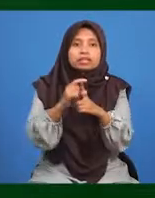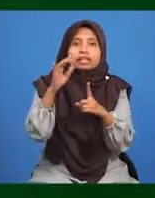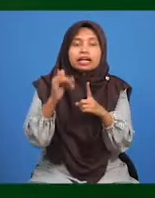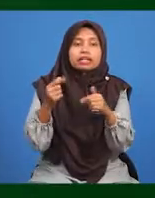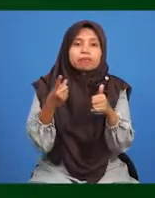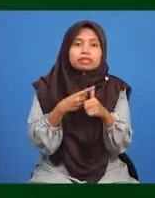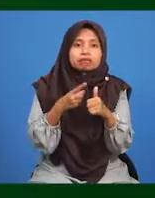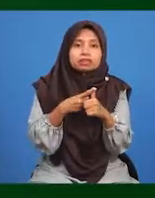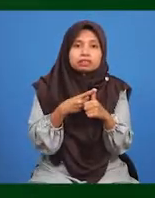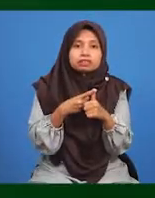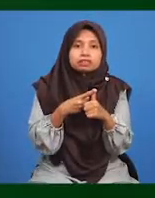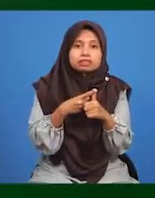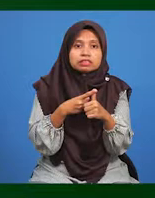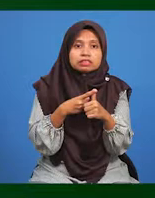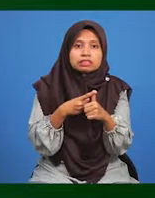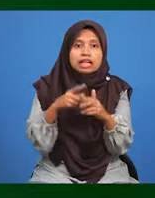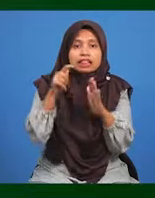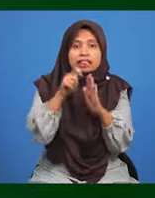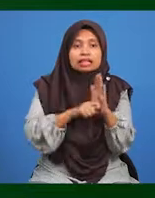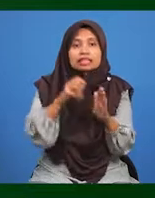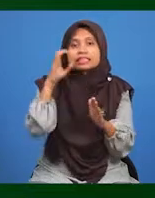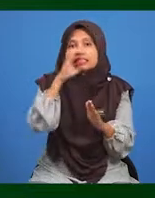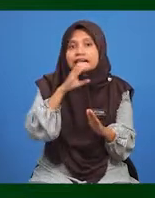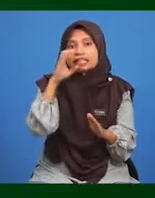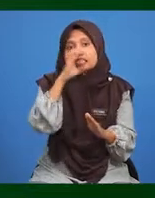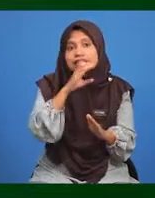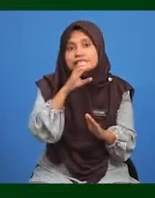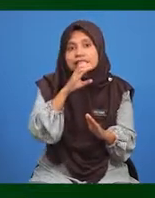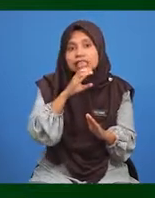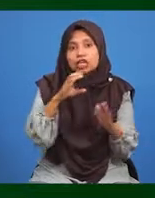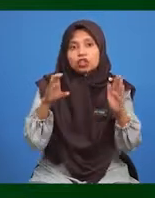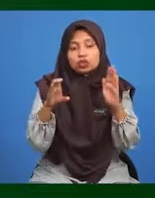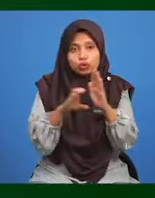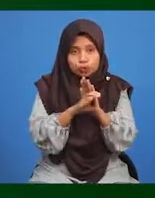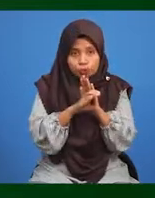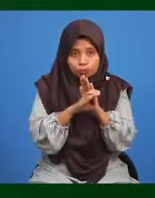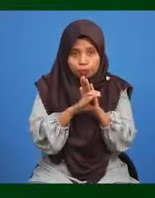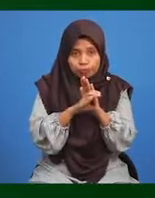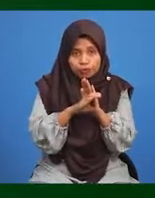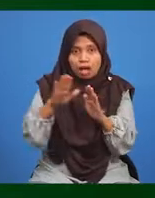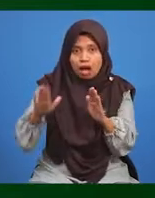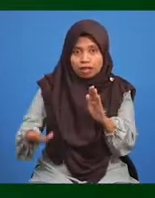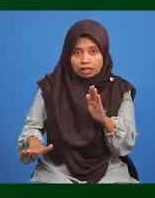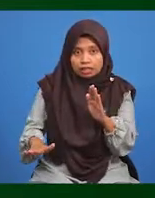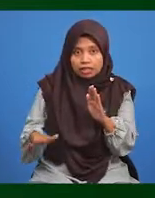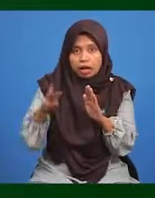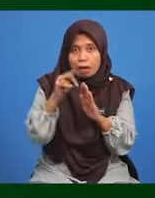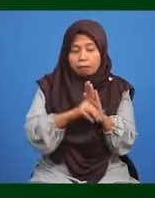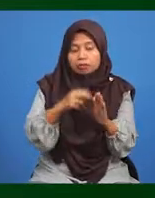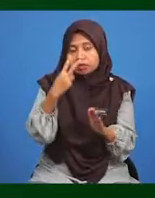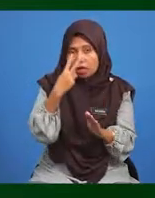Perkataan yang pertama ialah tercari-cari. Contoh ayatnya ialah